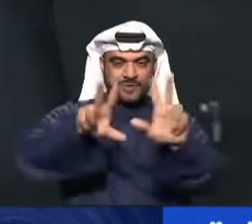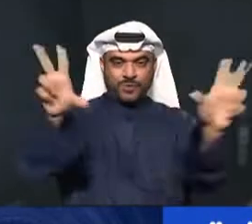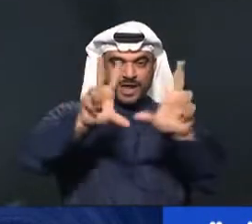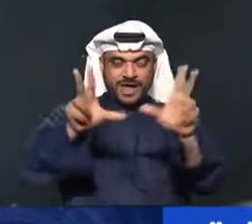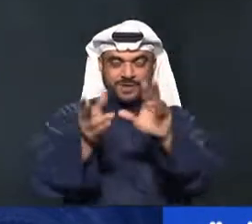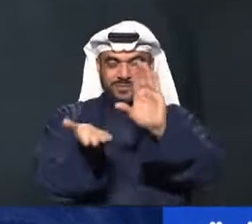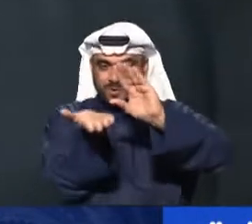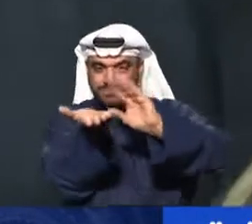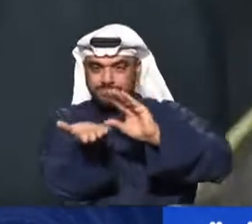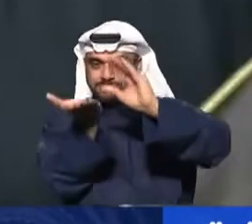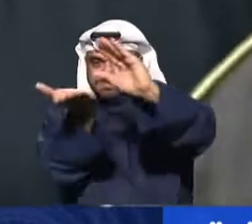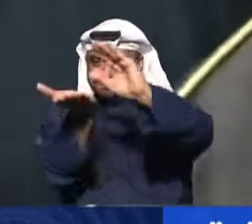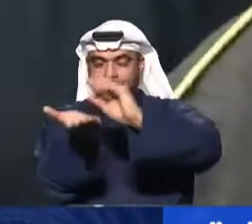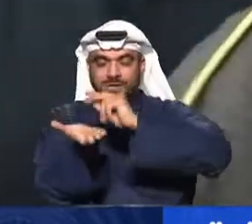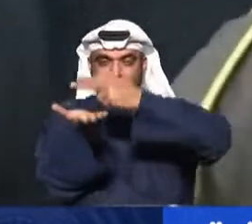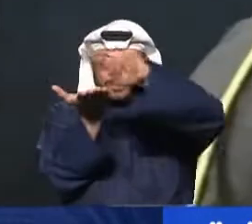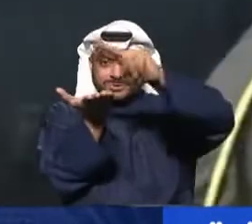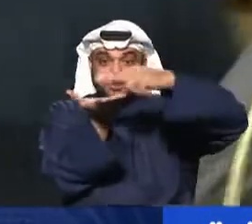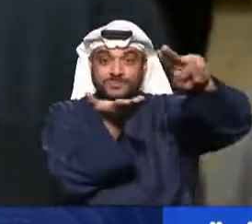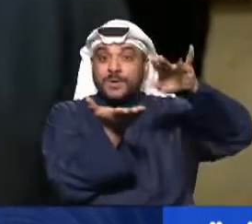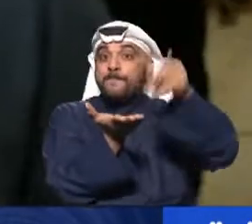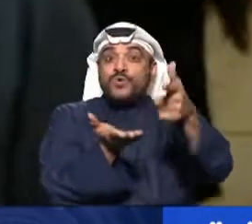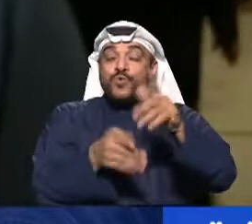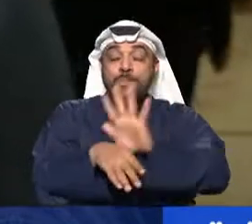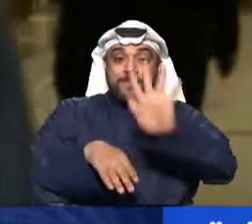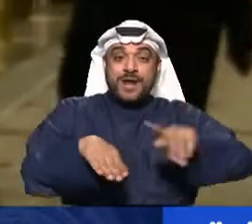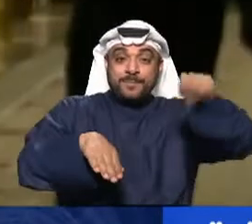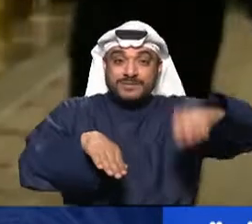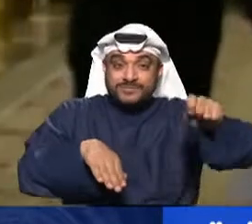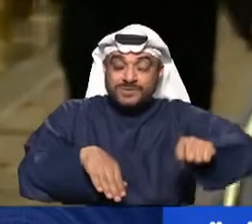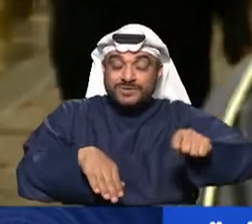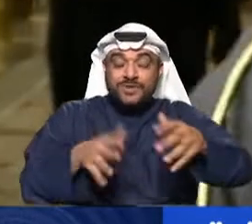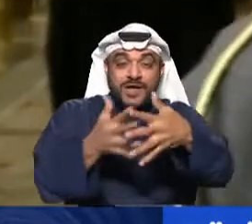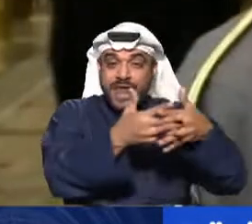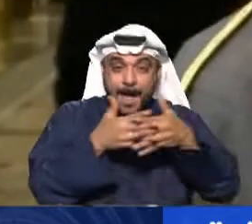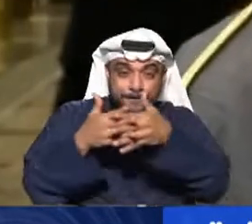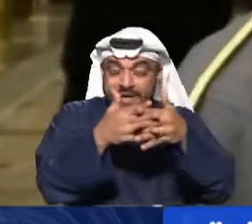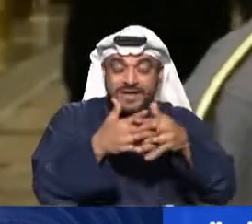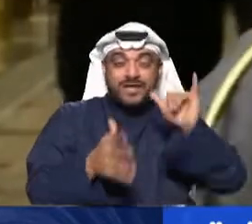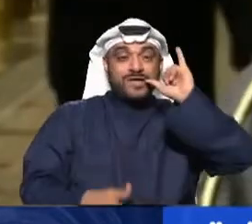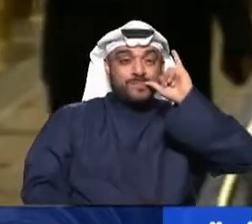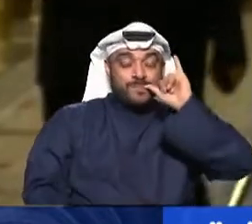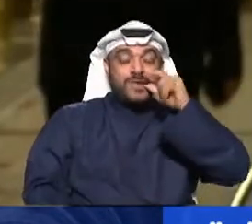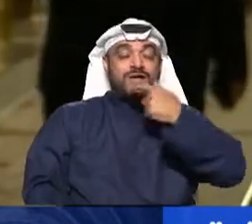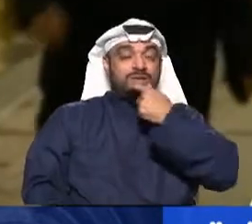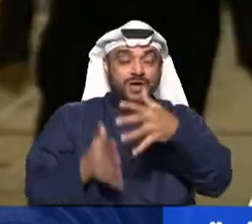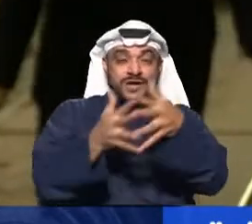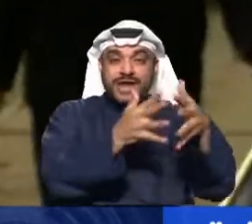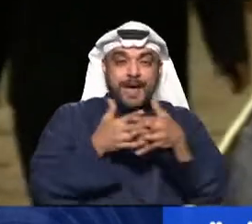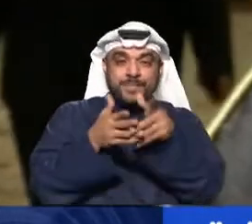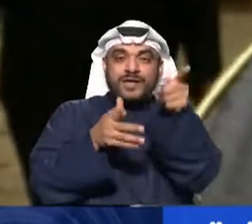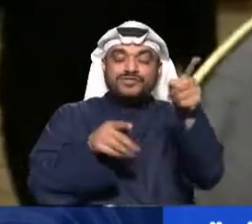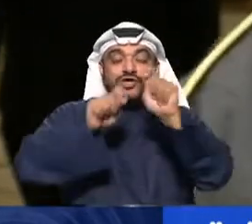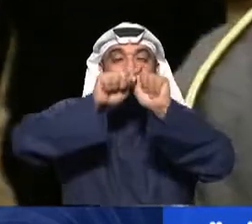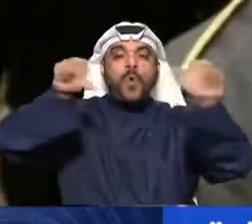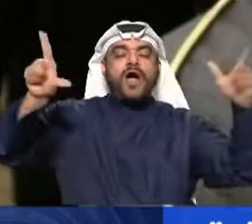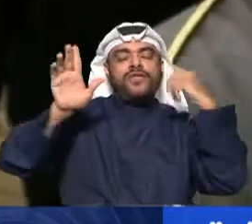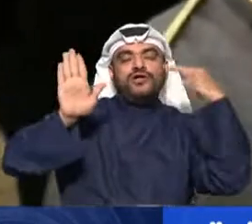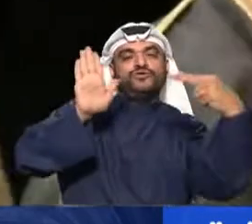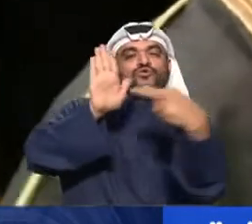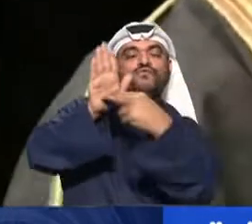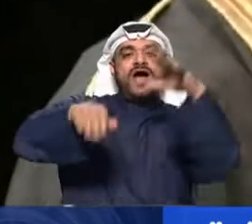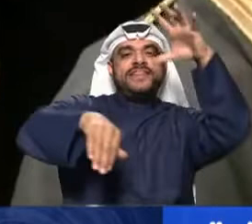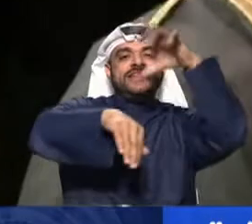نسخ من الكتب التي وجهت من الكونغرس الأمريكي ومجلس العموم البريطاني فقط حتى أدلل على أهمية هذه القضية